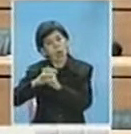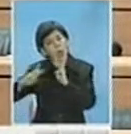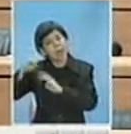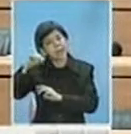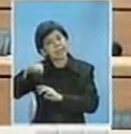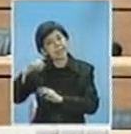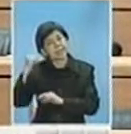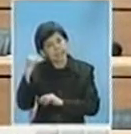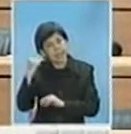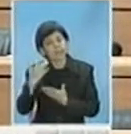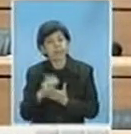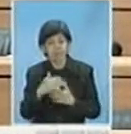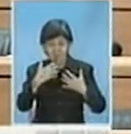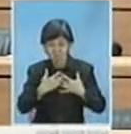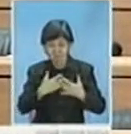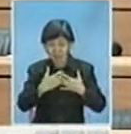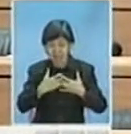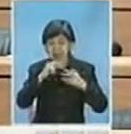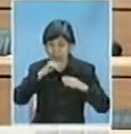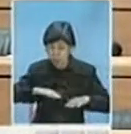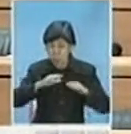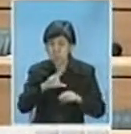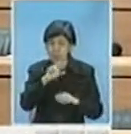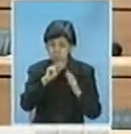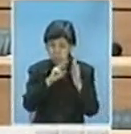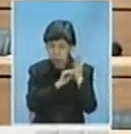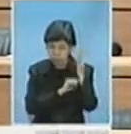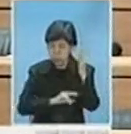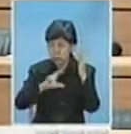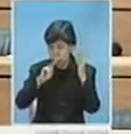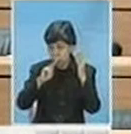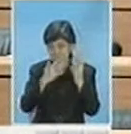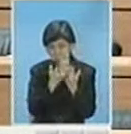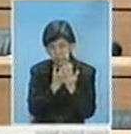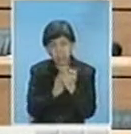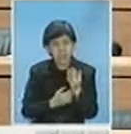งานนั้นได้รับผลกระทบจากน้ำท่วม32จังหวัดจำนวน